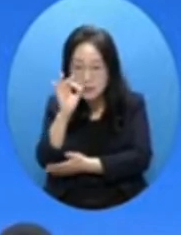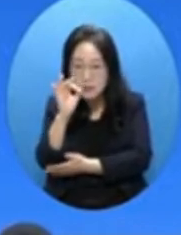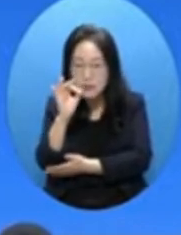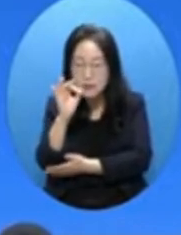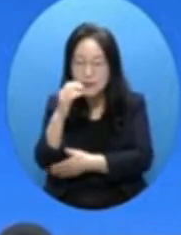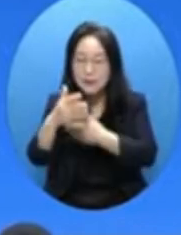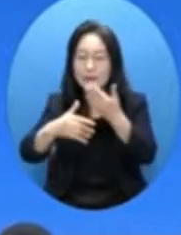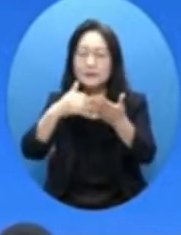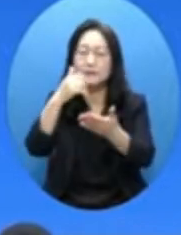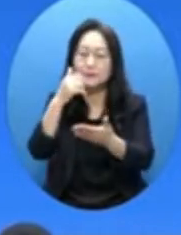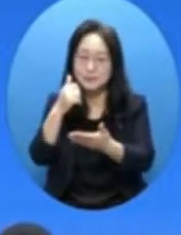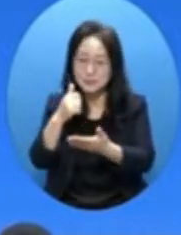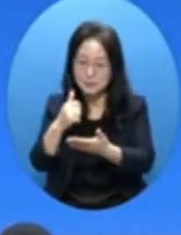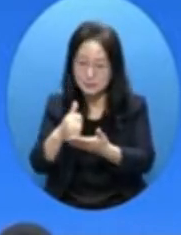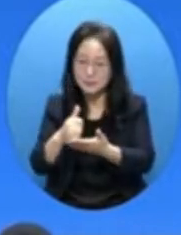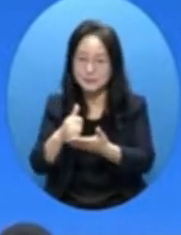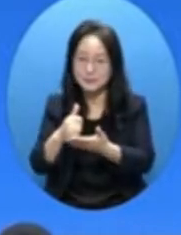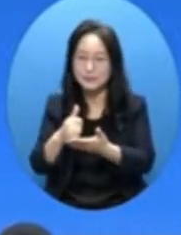하나님이